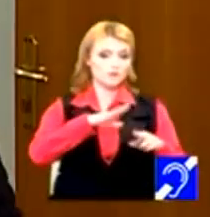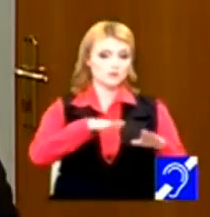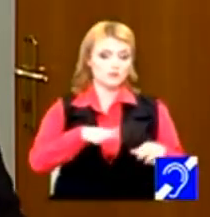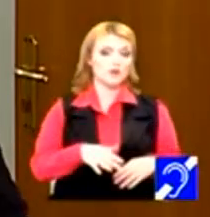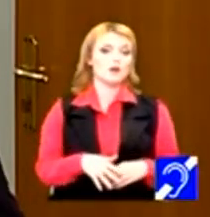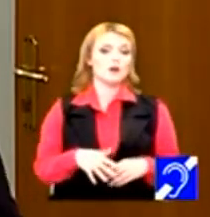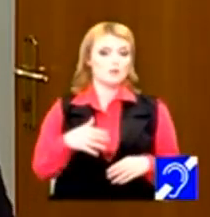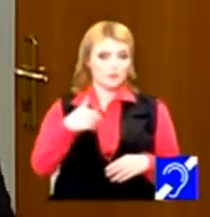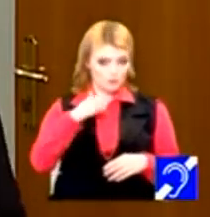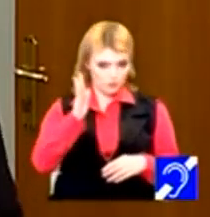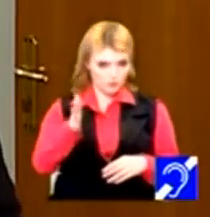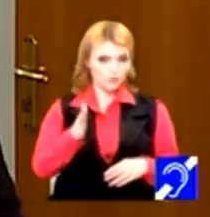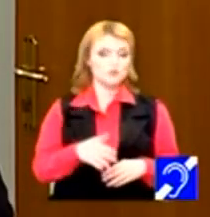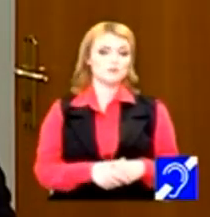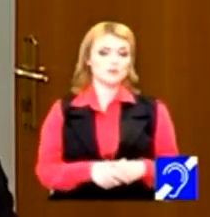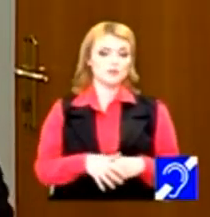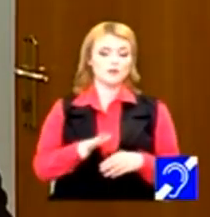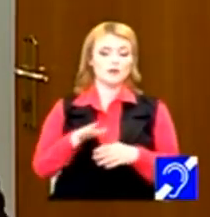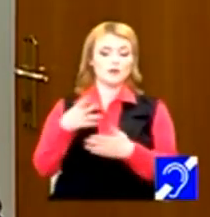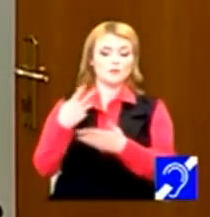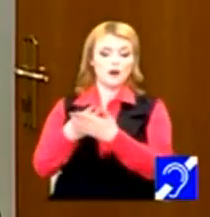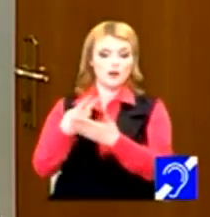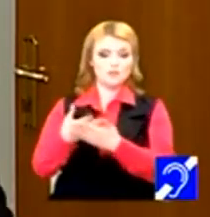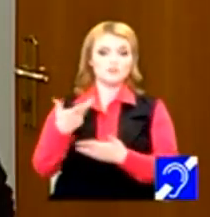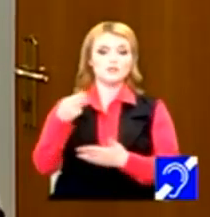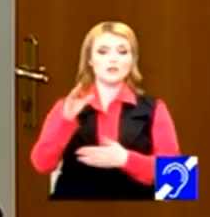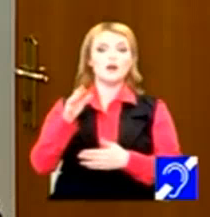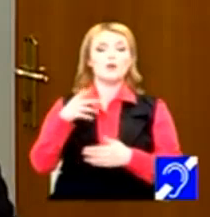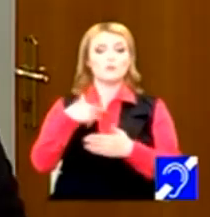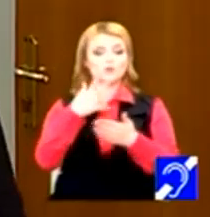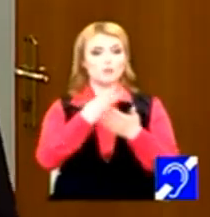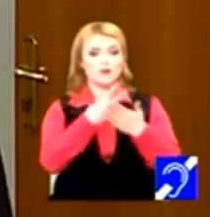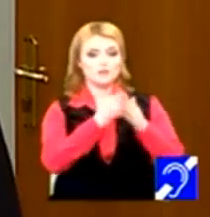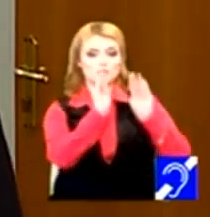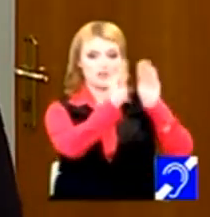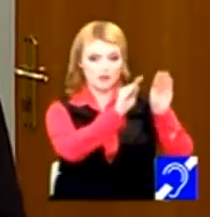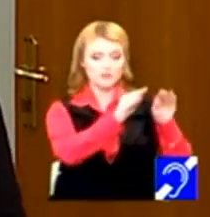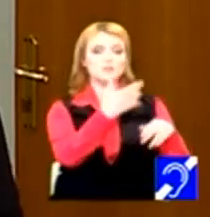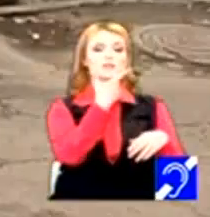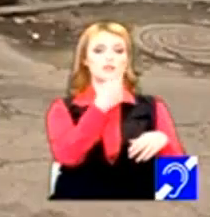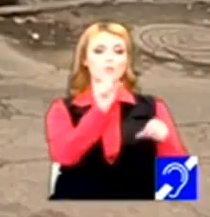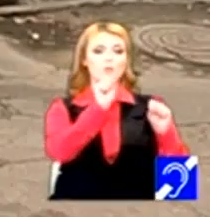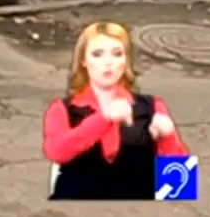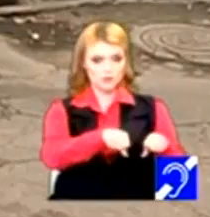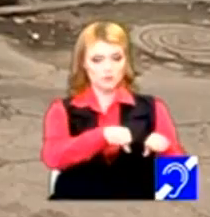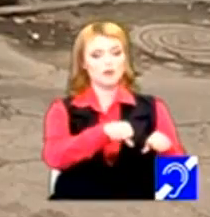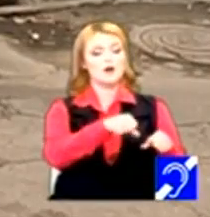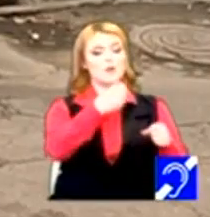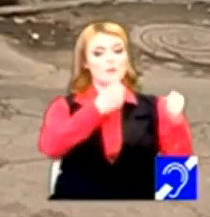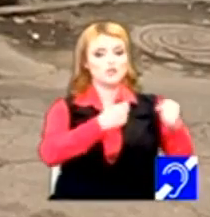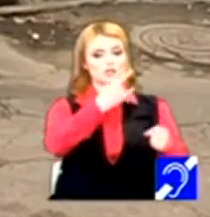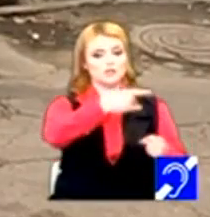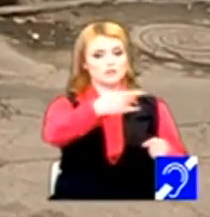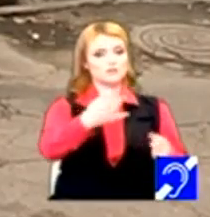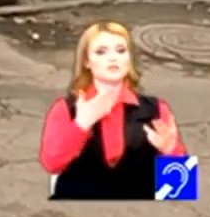Le vom marca, le vom semnaliza astfel încât să fie clar unde se poate deparcat și unde nu se poate deparcat. Pentru că acum avem un haos